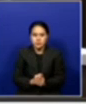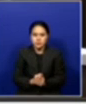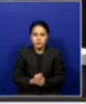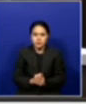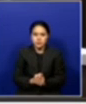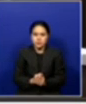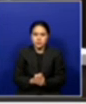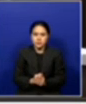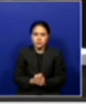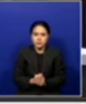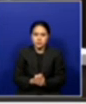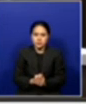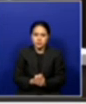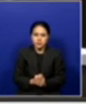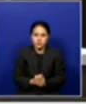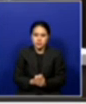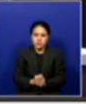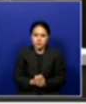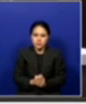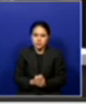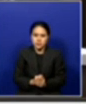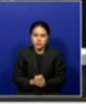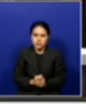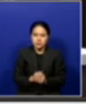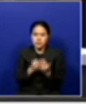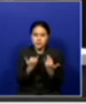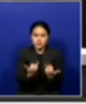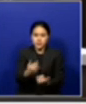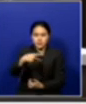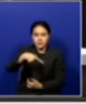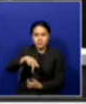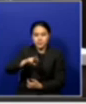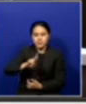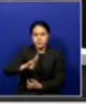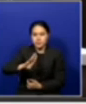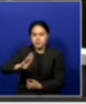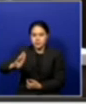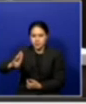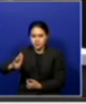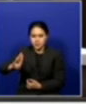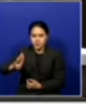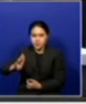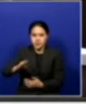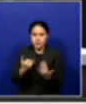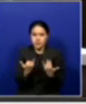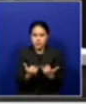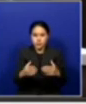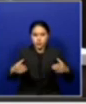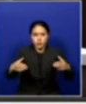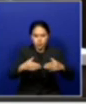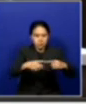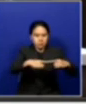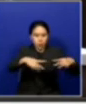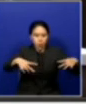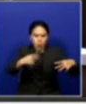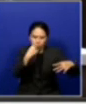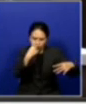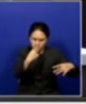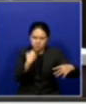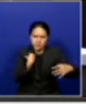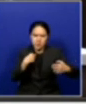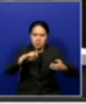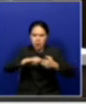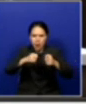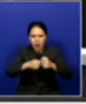ครับร่างพระราชบัญญัติฉบับนี้ฝ่ายค้านเห็นช่องโหว่มีข้อแนะนำเยอ